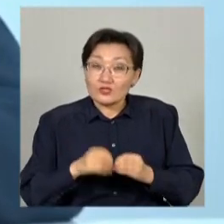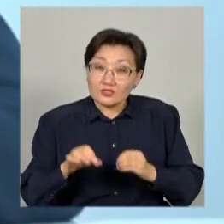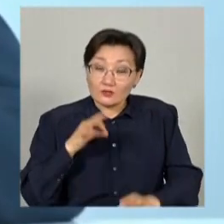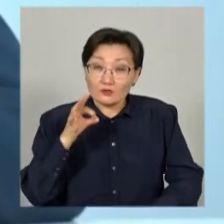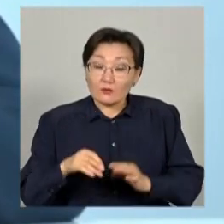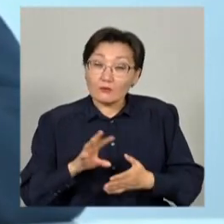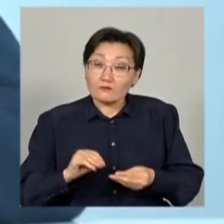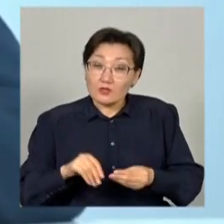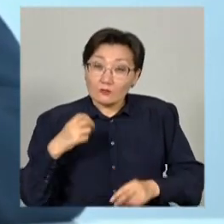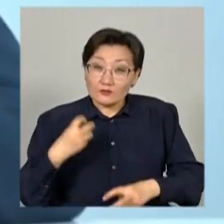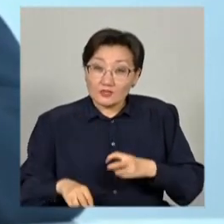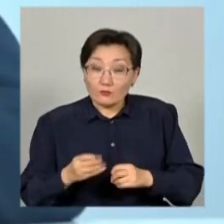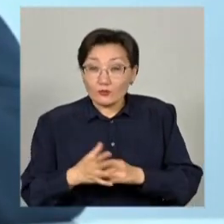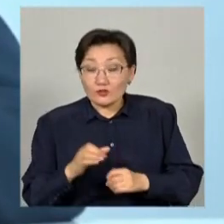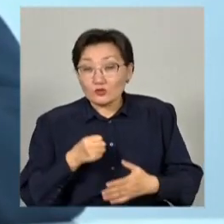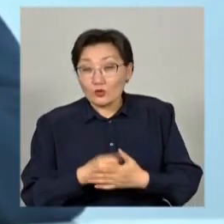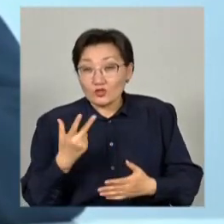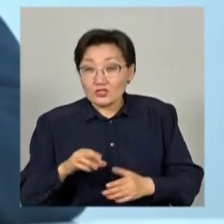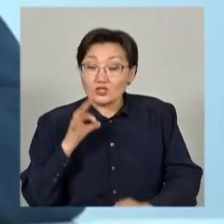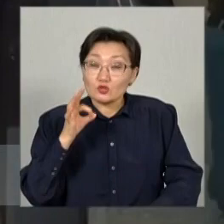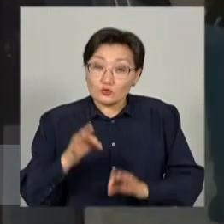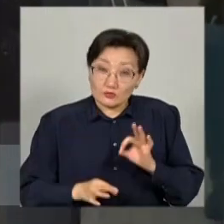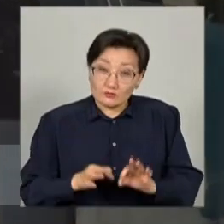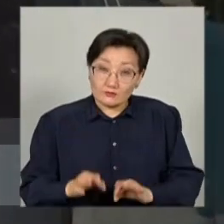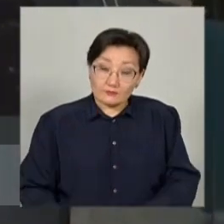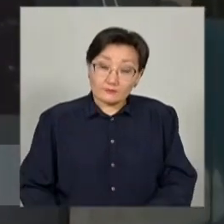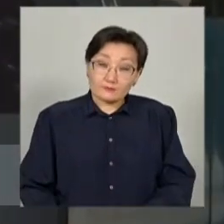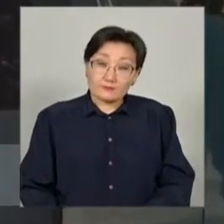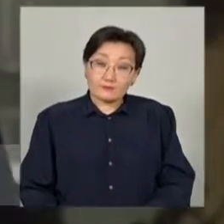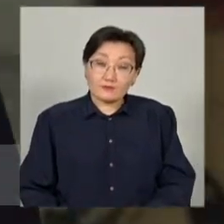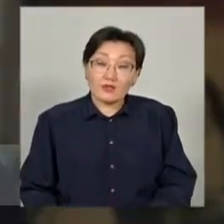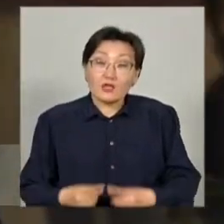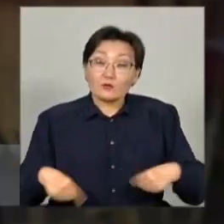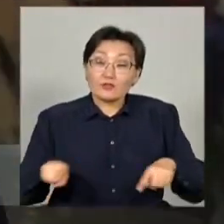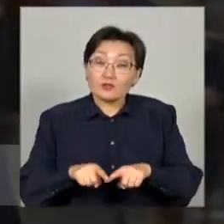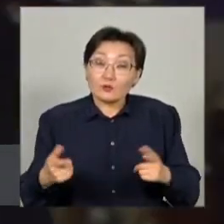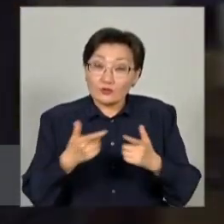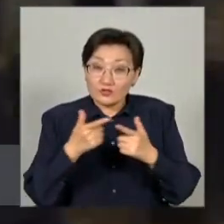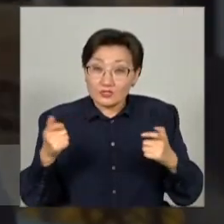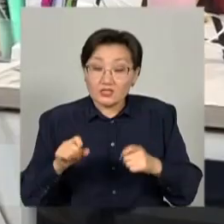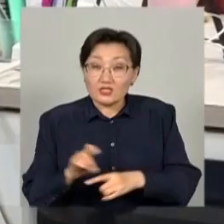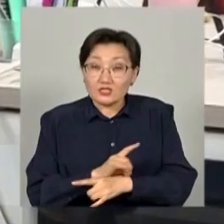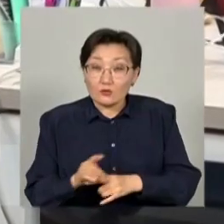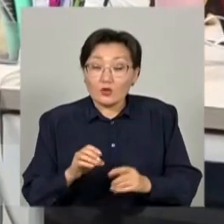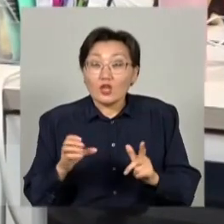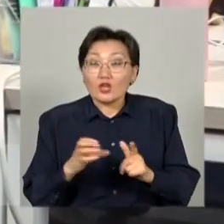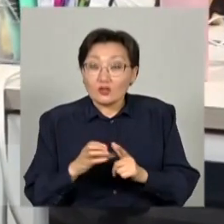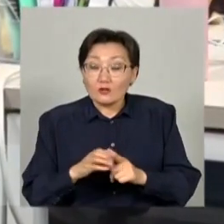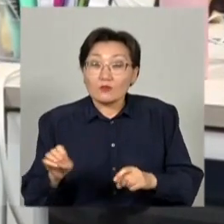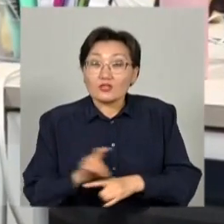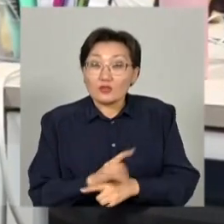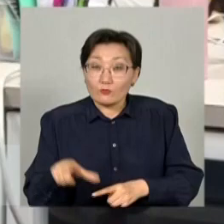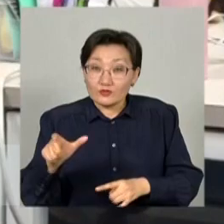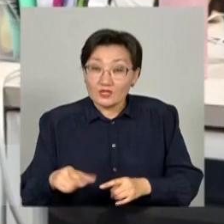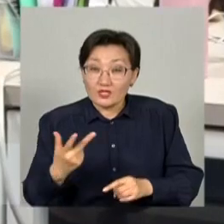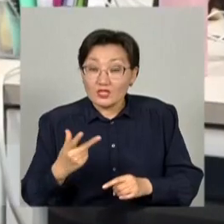повторного нарушения – от 15 до 30 суток. В ведомстве также сообщили, что лже-курьер обманул астанчан на более